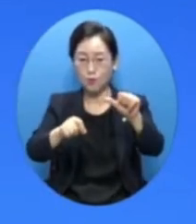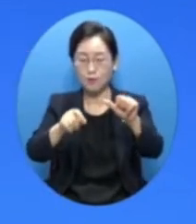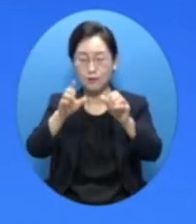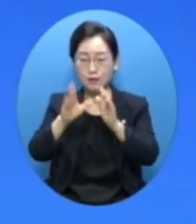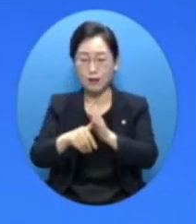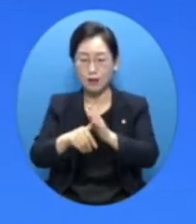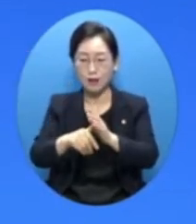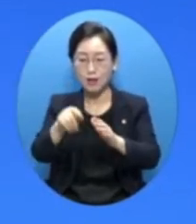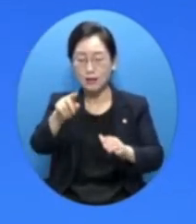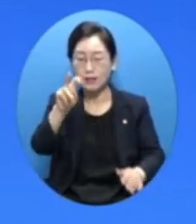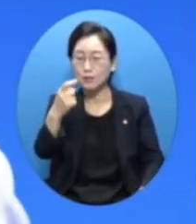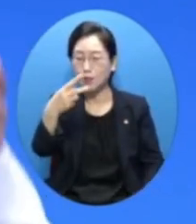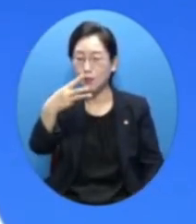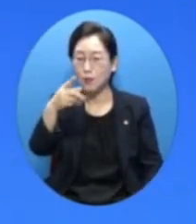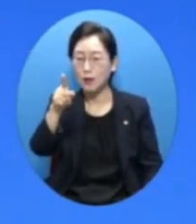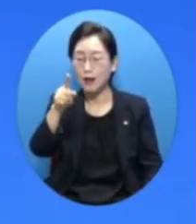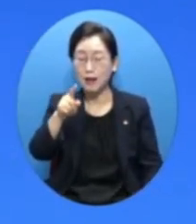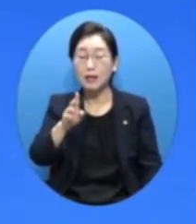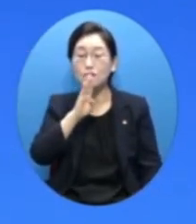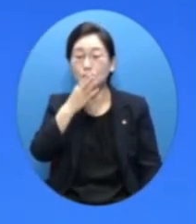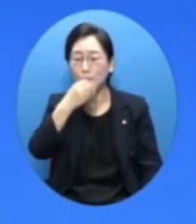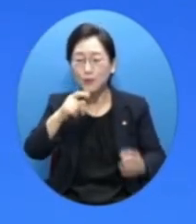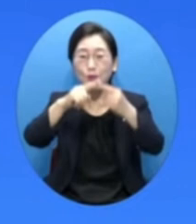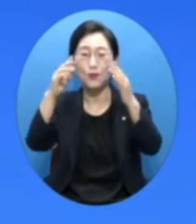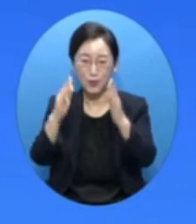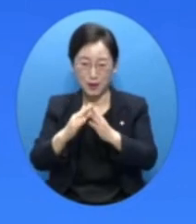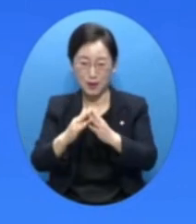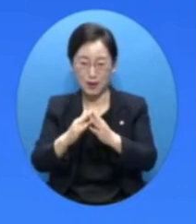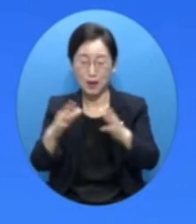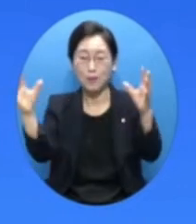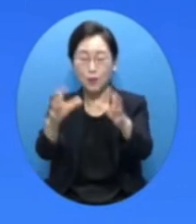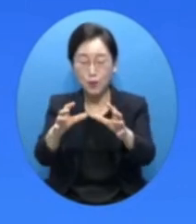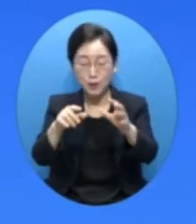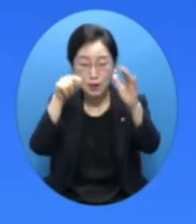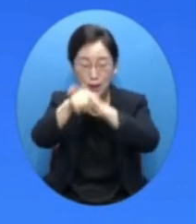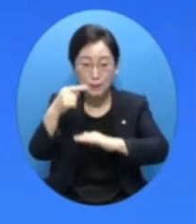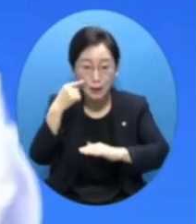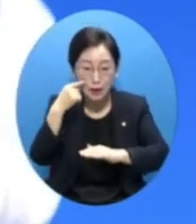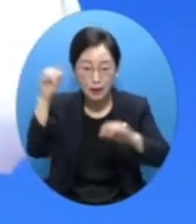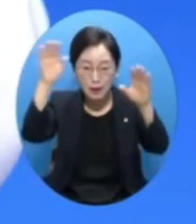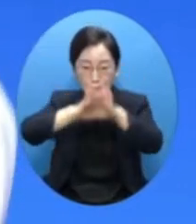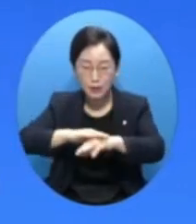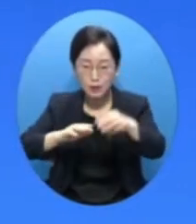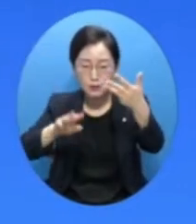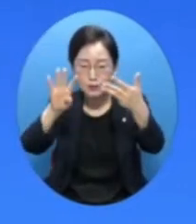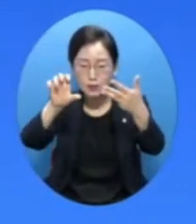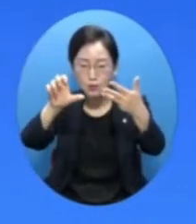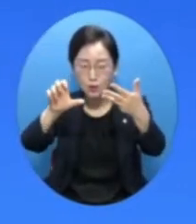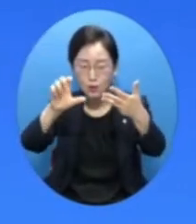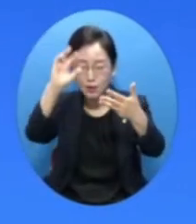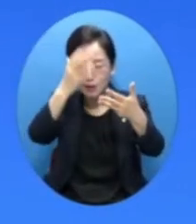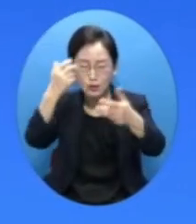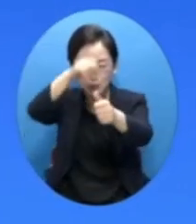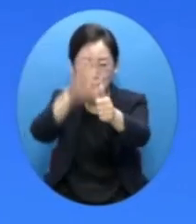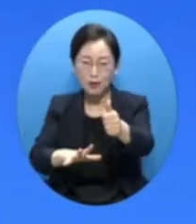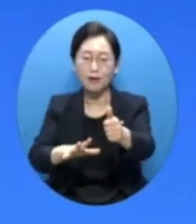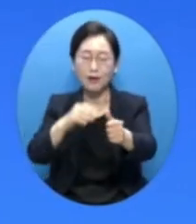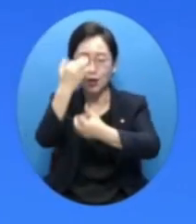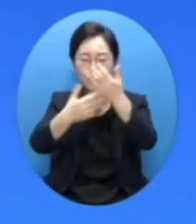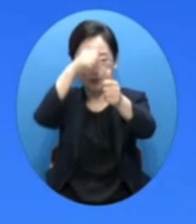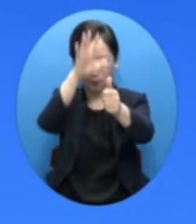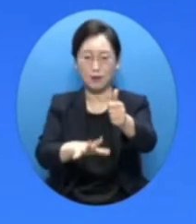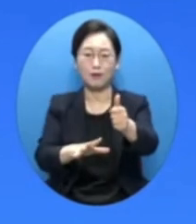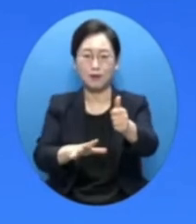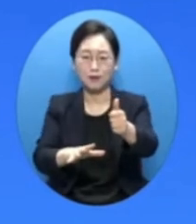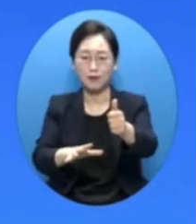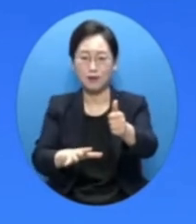성령파 교인들, 요즘 말하면 순복음 교인들이 모인 데 가서 예배를 드리다가 밤 8시 45분에 성령을 받았습니다. 성령이 불이 임했습니다.